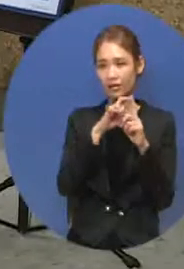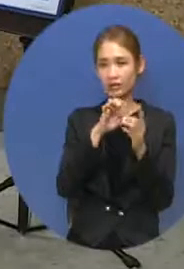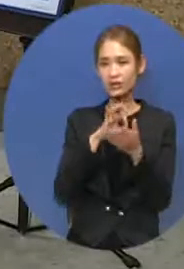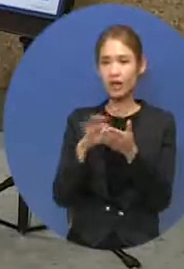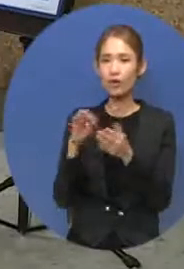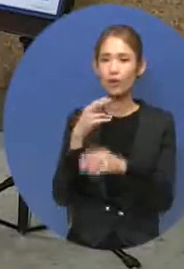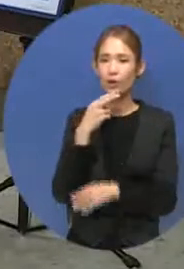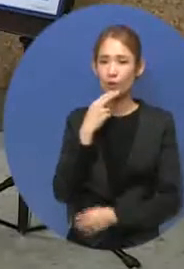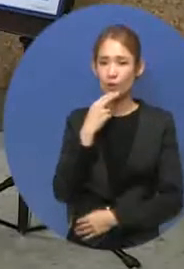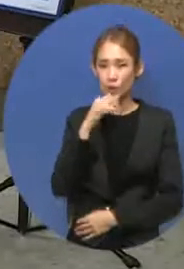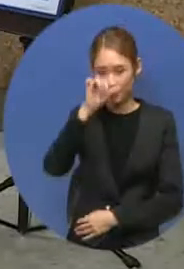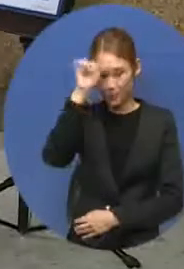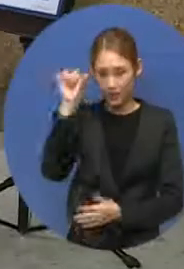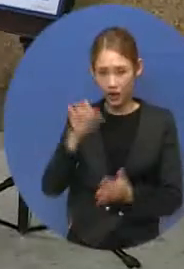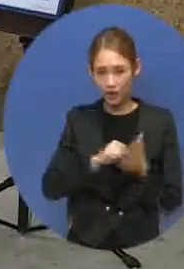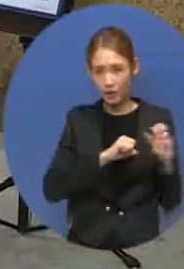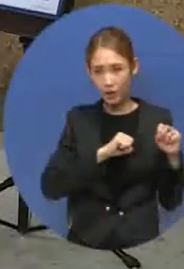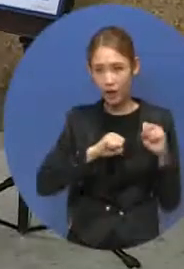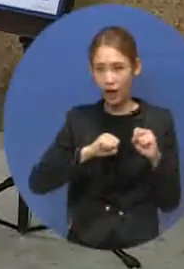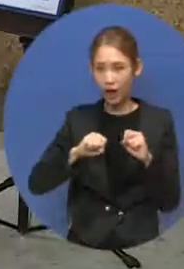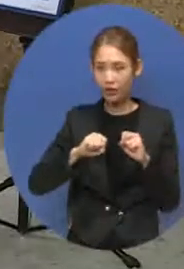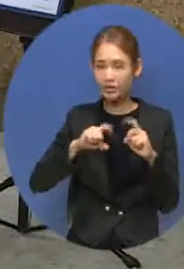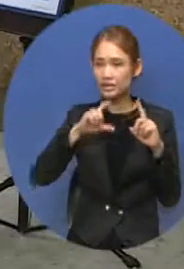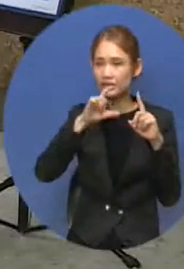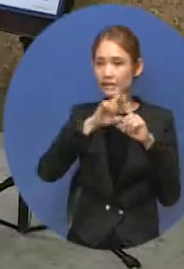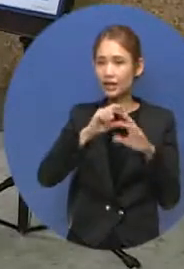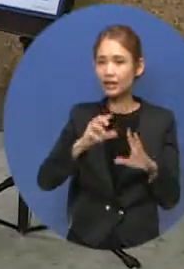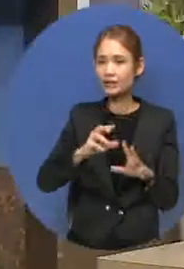않고 평생 활동으로 이렇게 명칭을